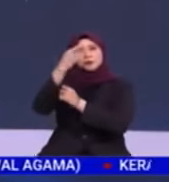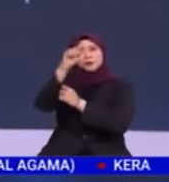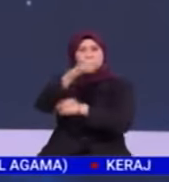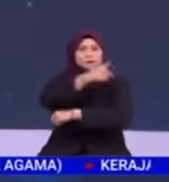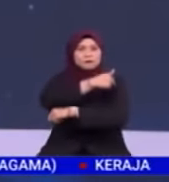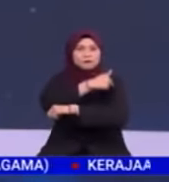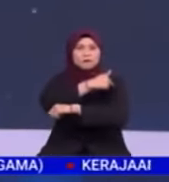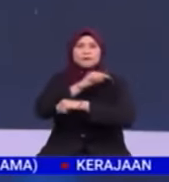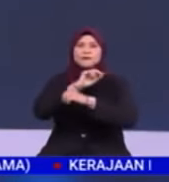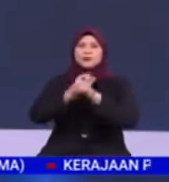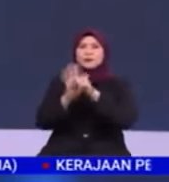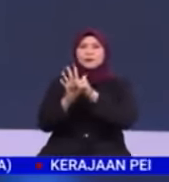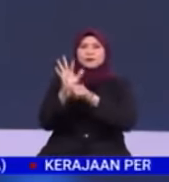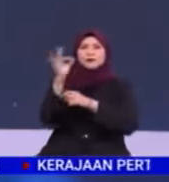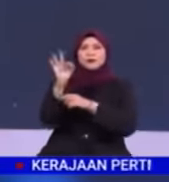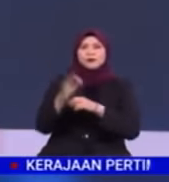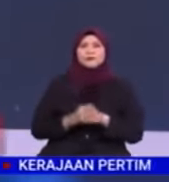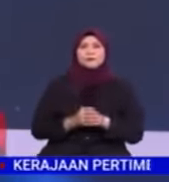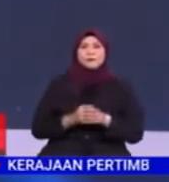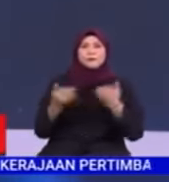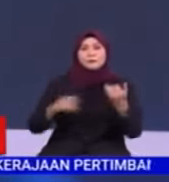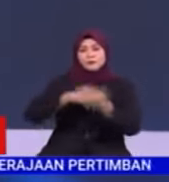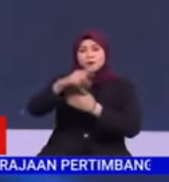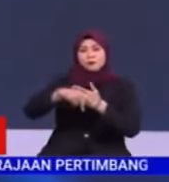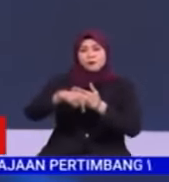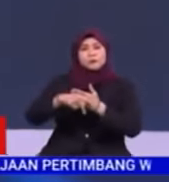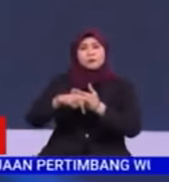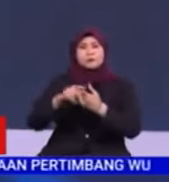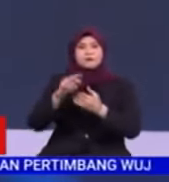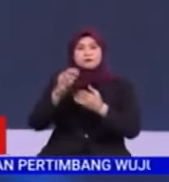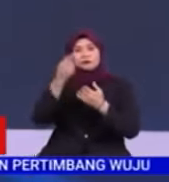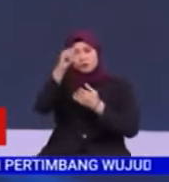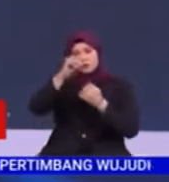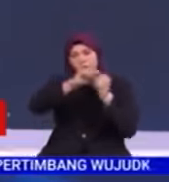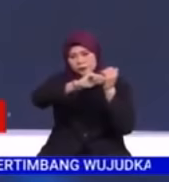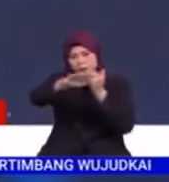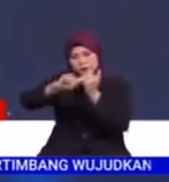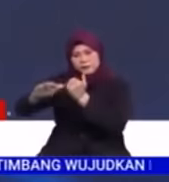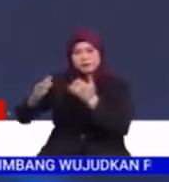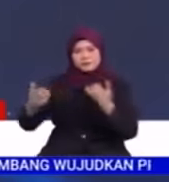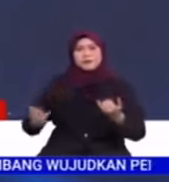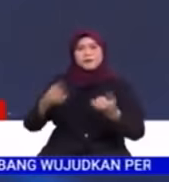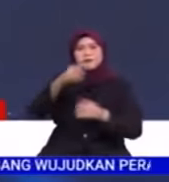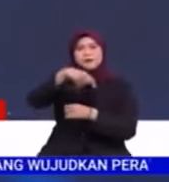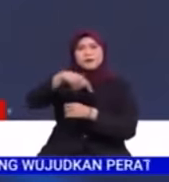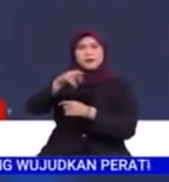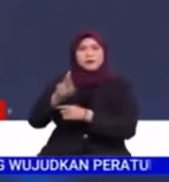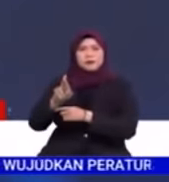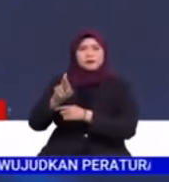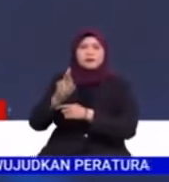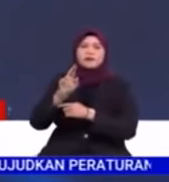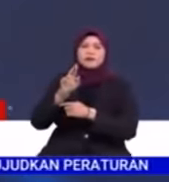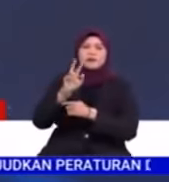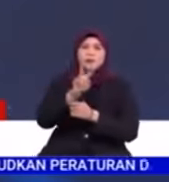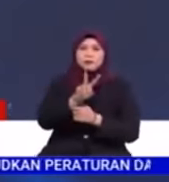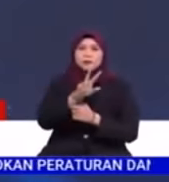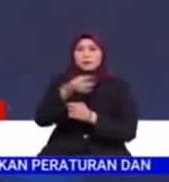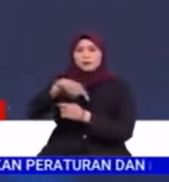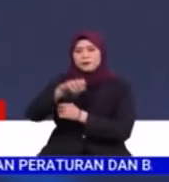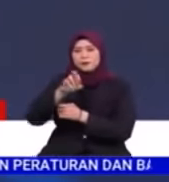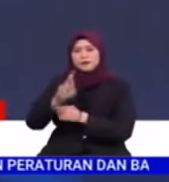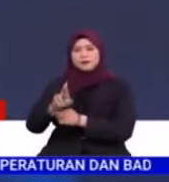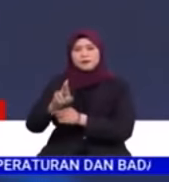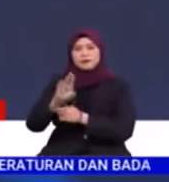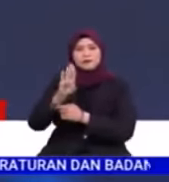19 program info and will Juven itu diadakan di sekitar DVD or three afrizul kromit downpipe